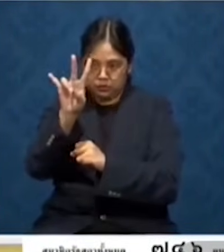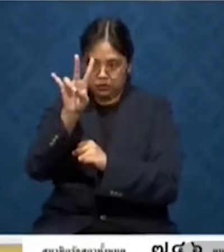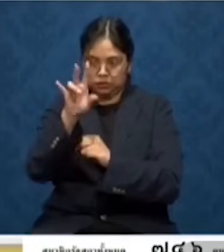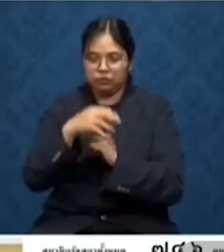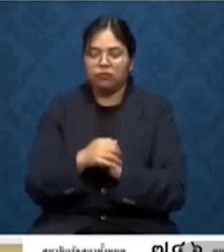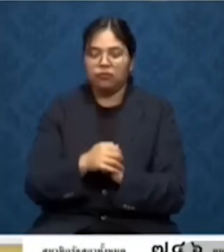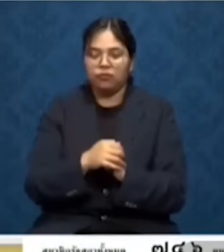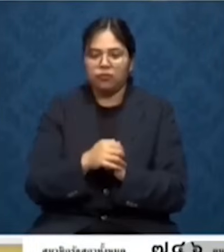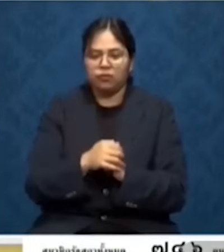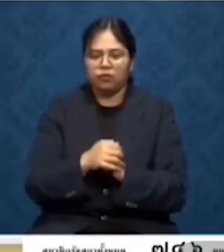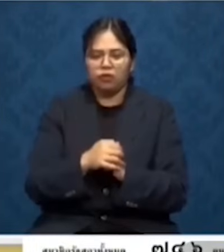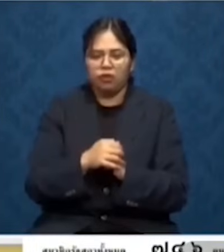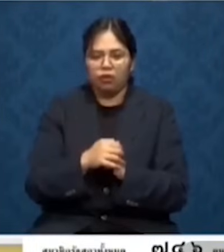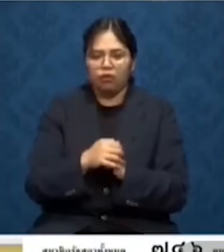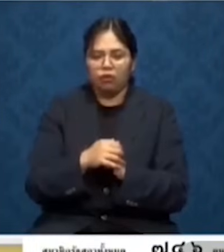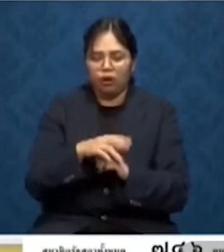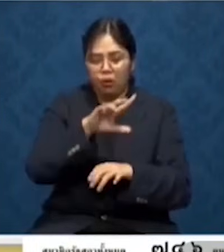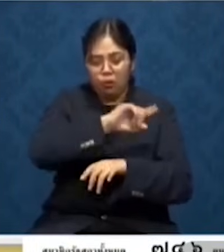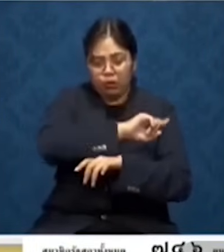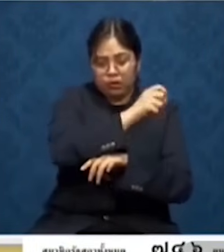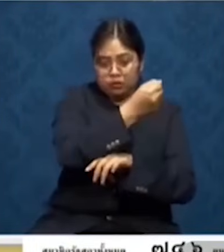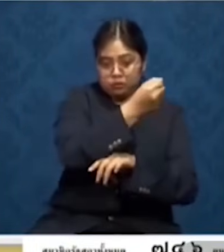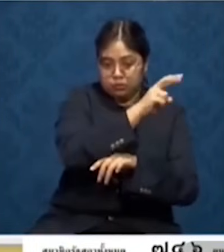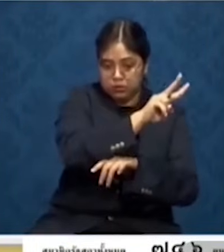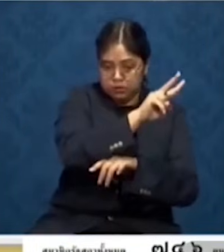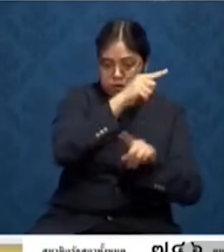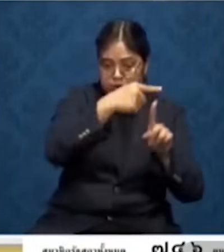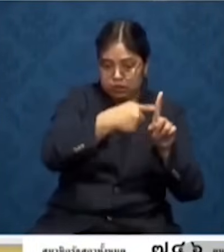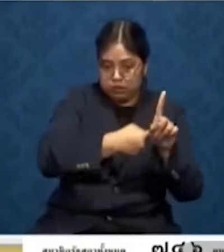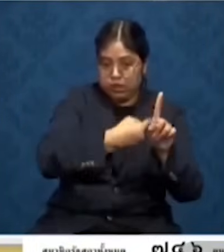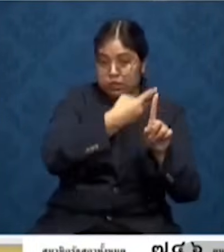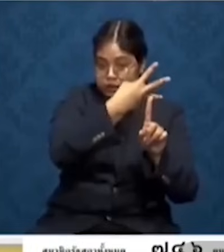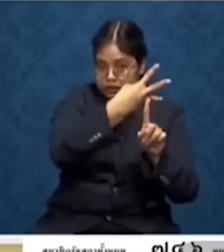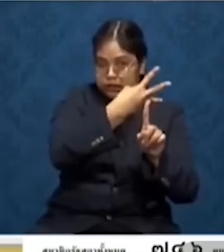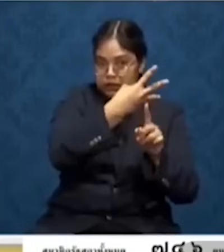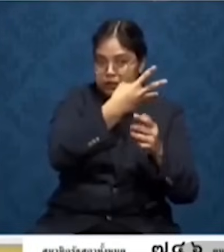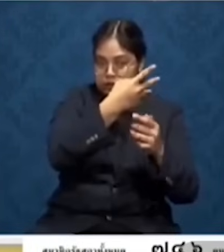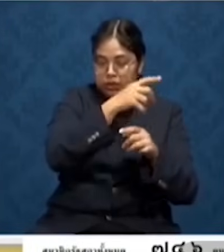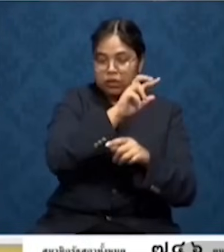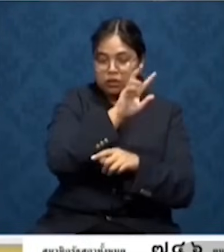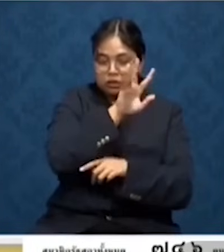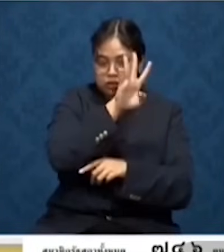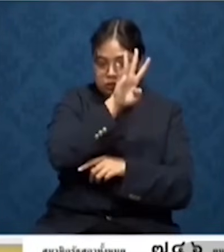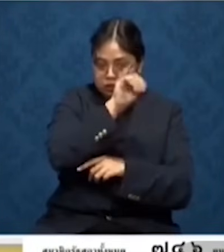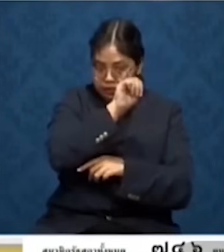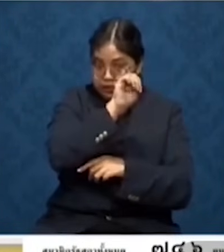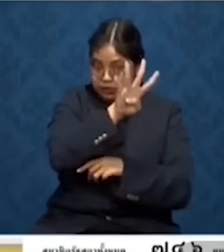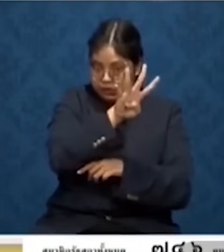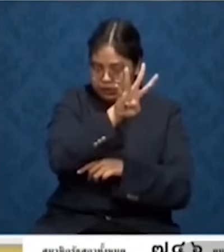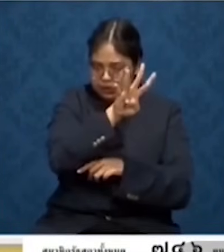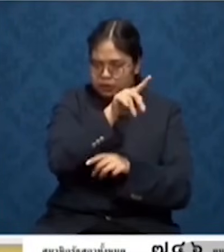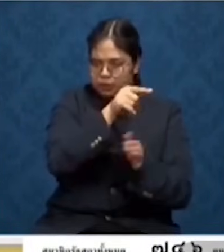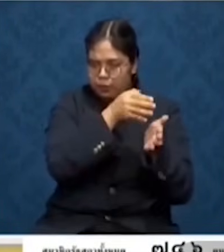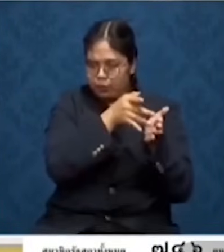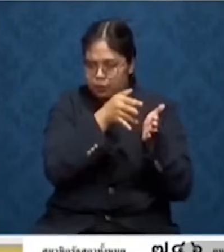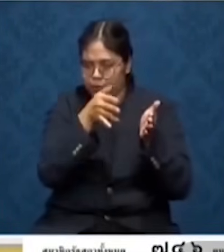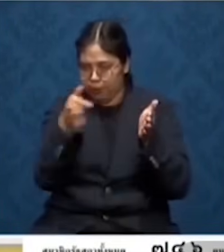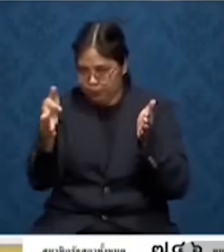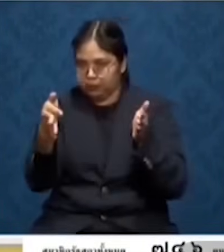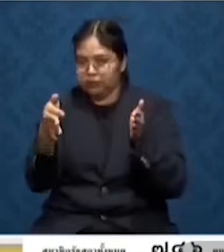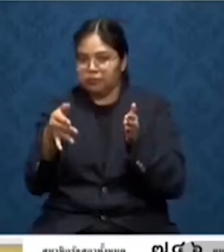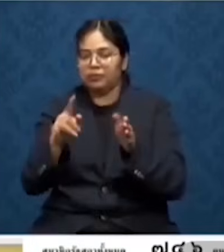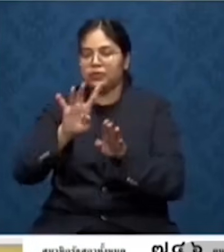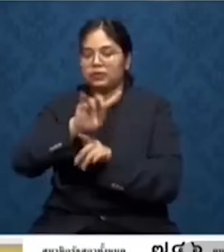ากวันที่12เมษายน2144 4มกราคม